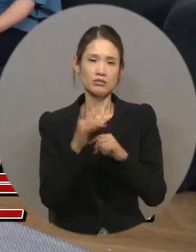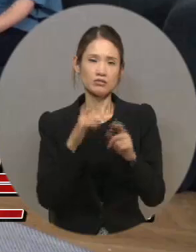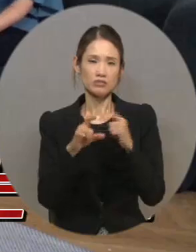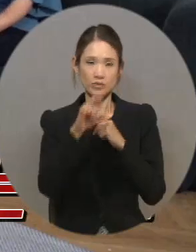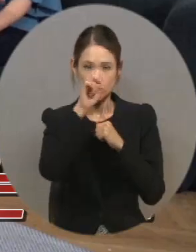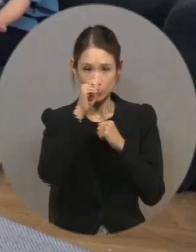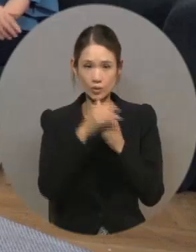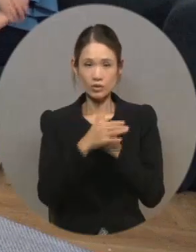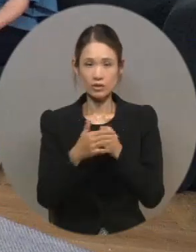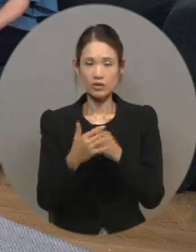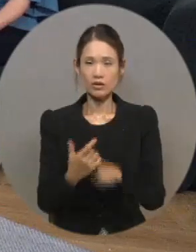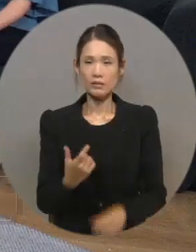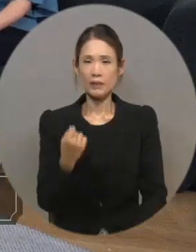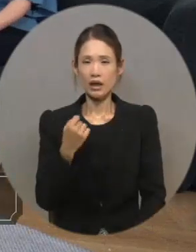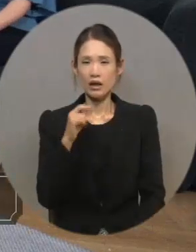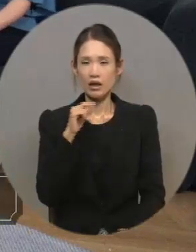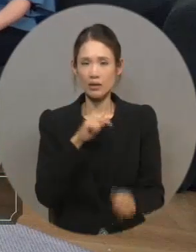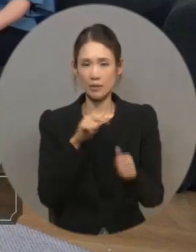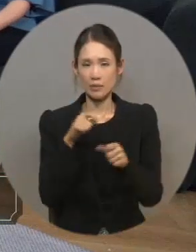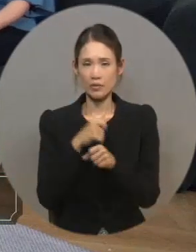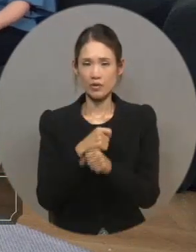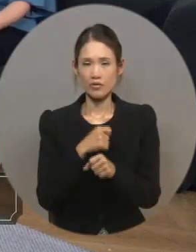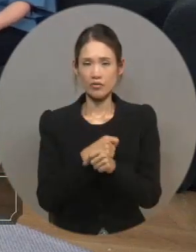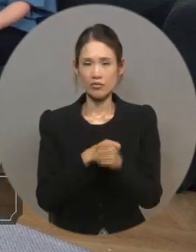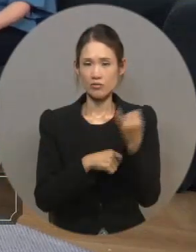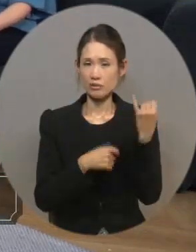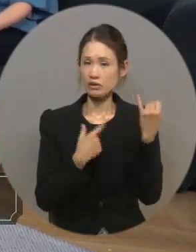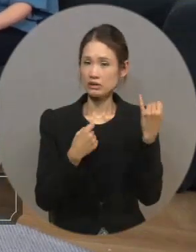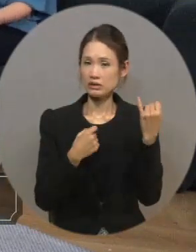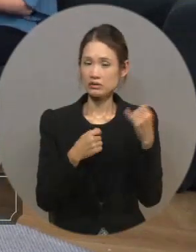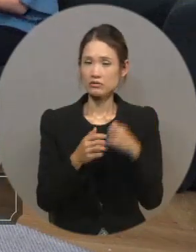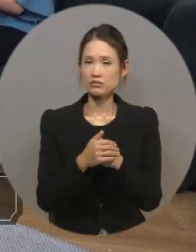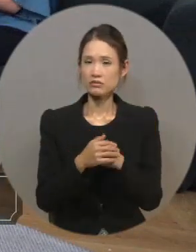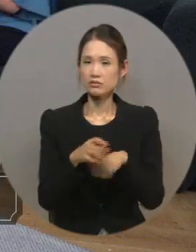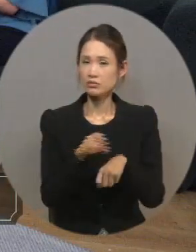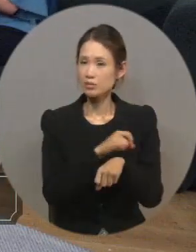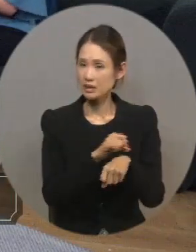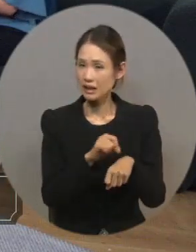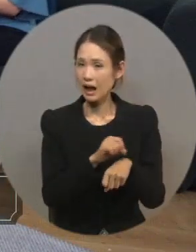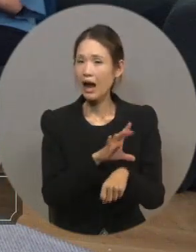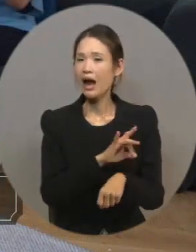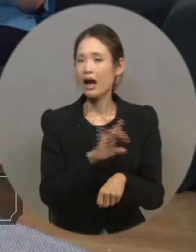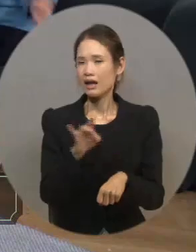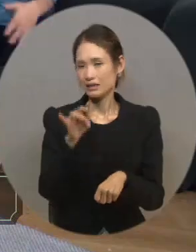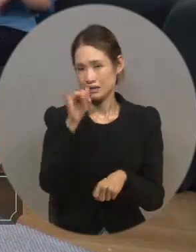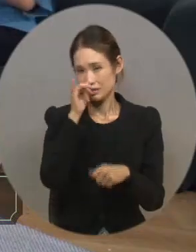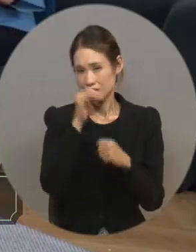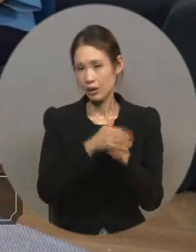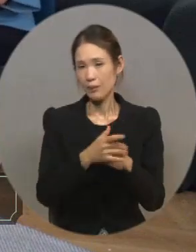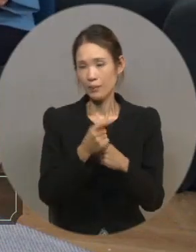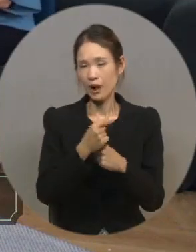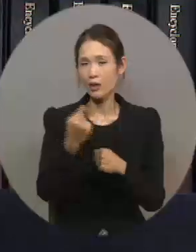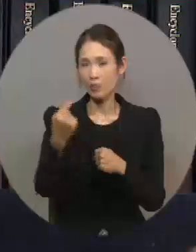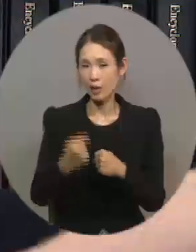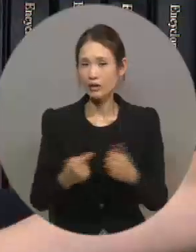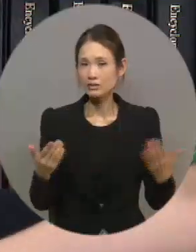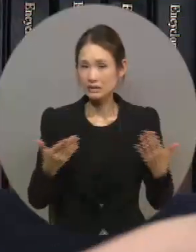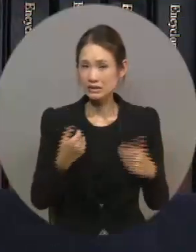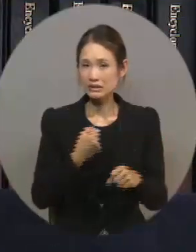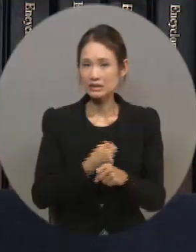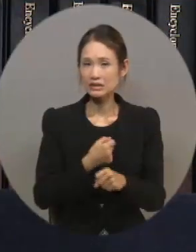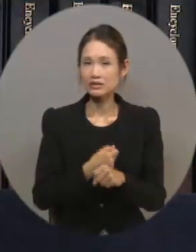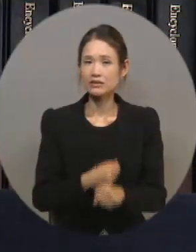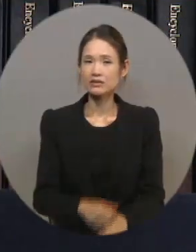나으니까 빨리 뭐뭐 해. 물론 계진 씨처럼 정말 특이한 분들이 몇 분 계세요. 바로 와서 이렇게 하는. 연예인